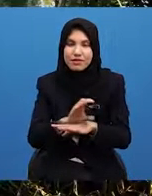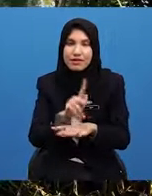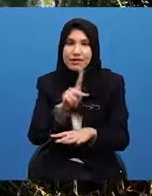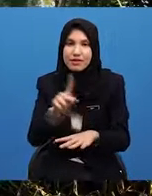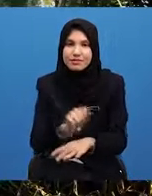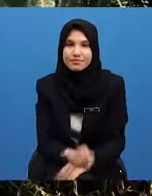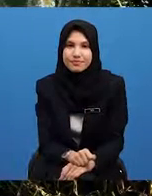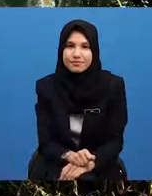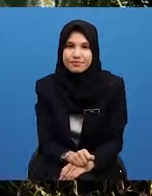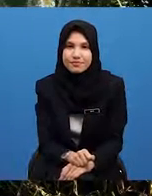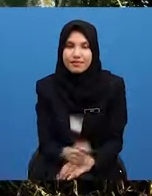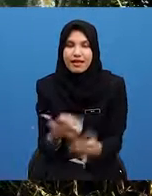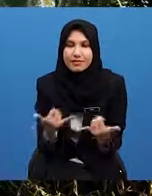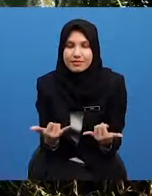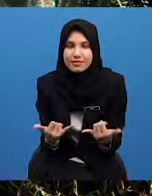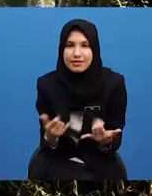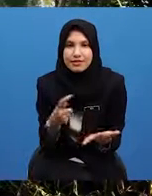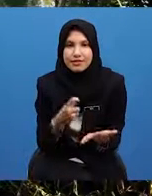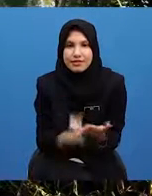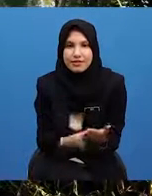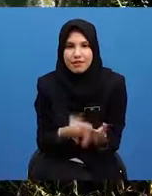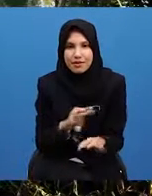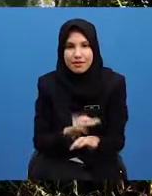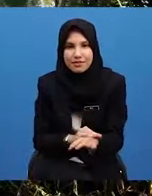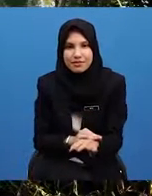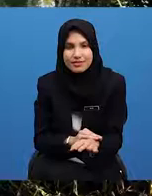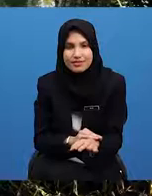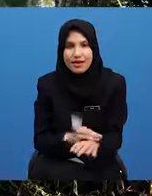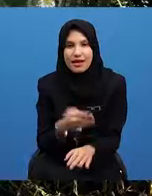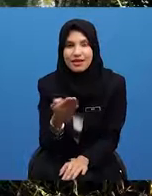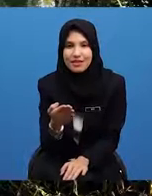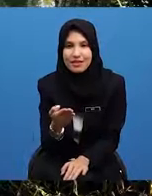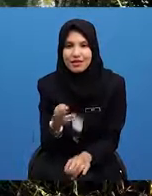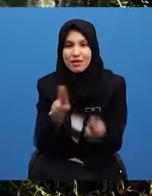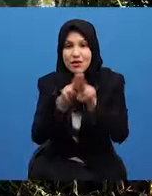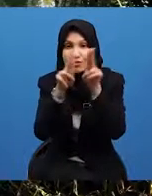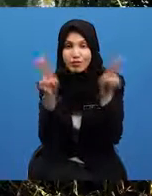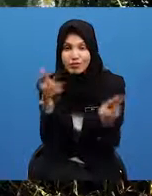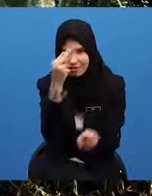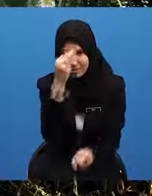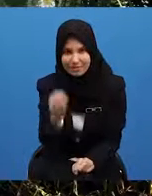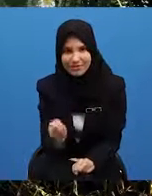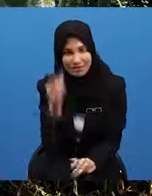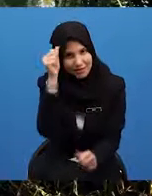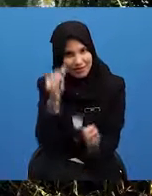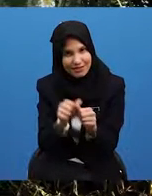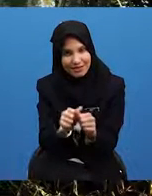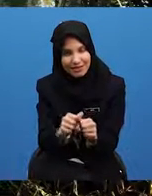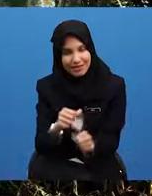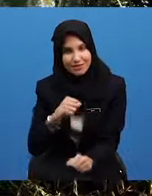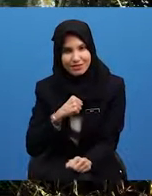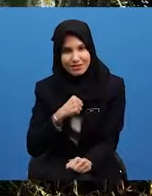Sekarang tibalah masa kamu uji minda dan ingatan kamu